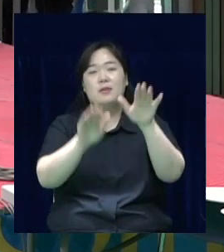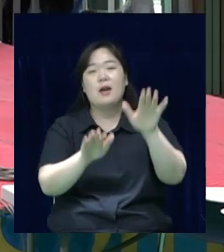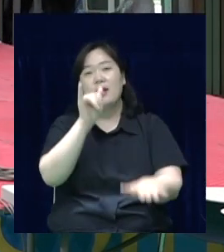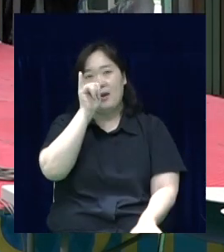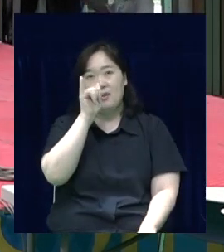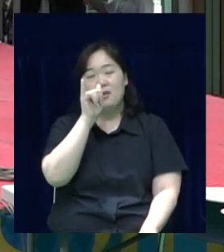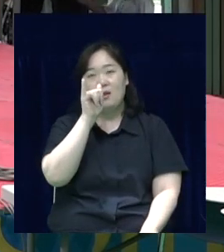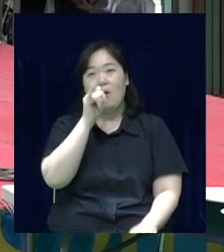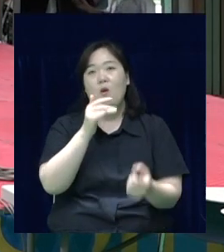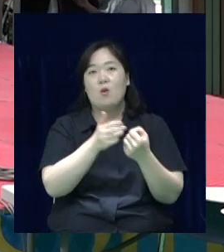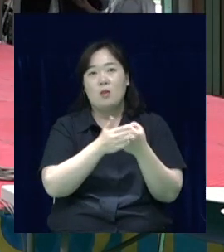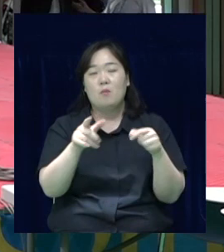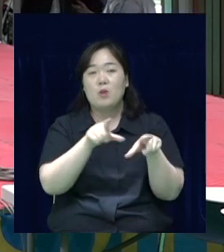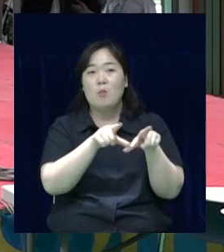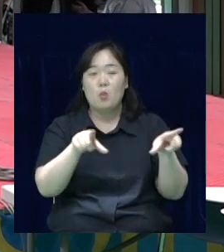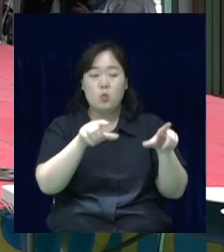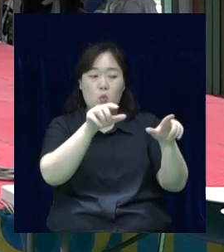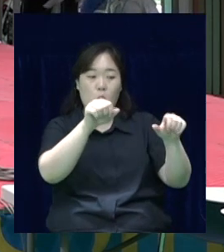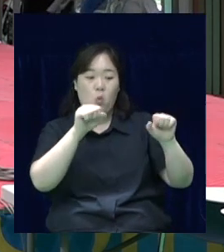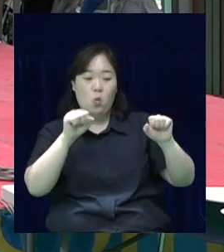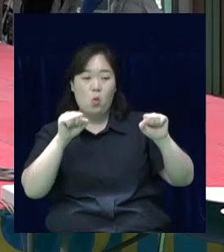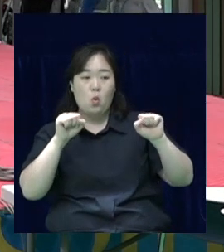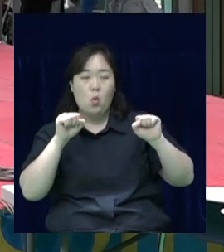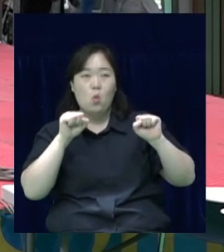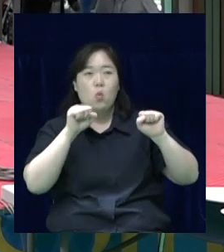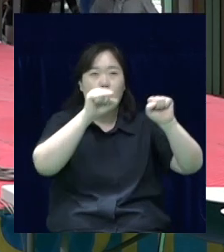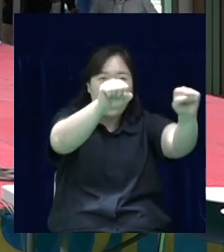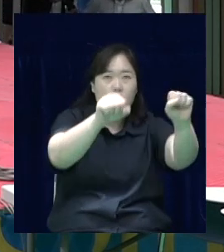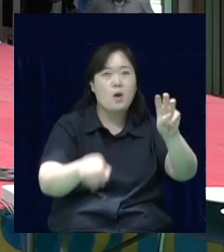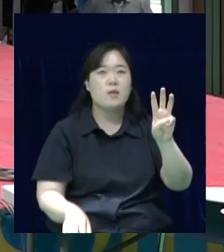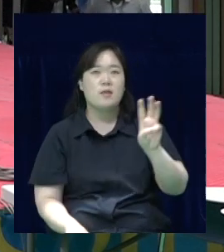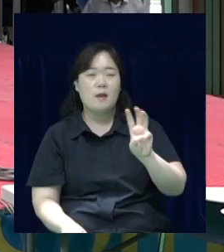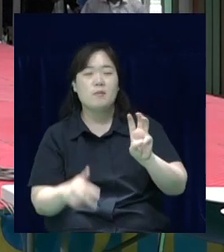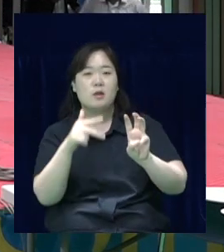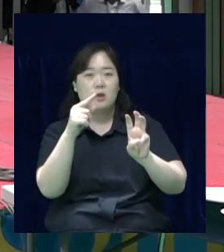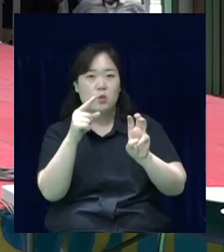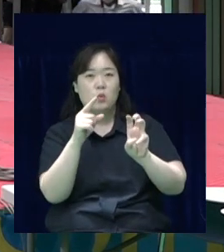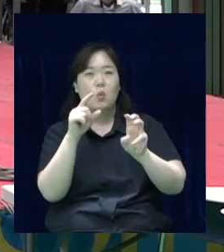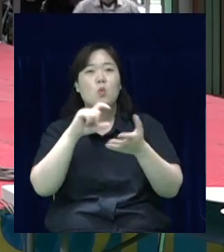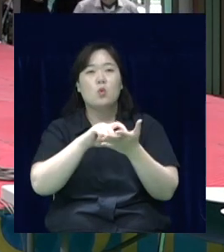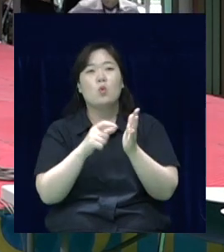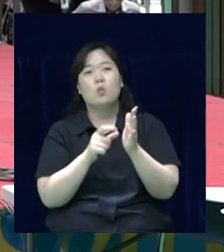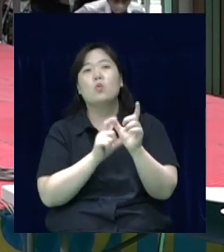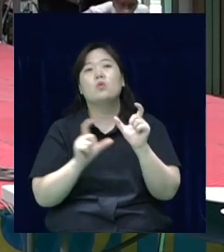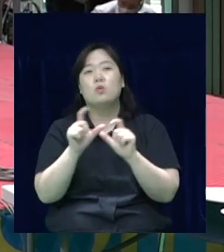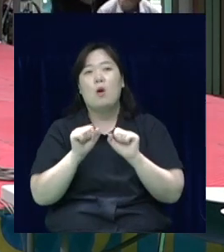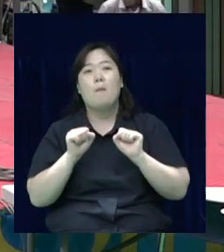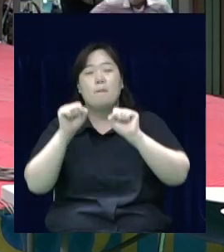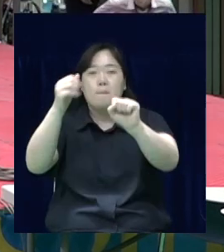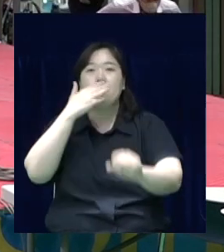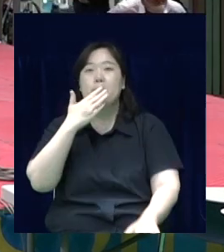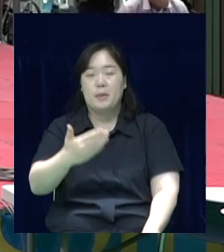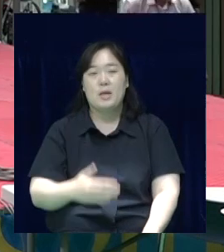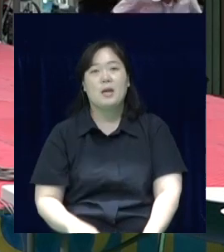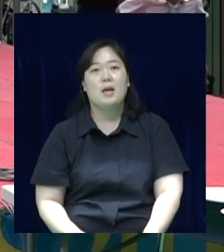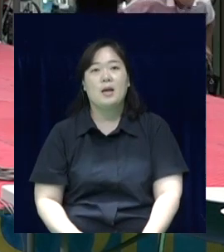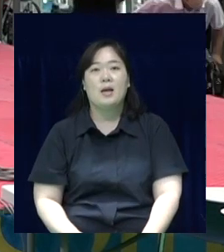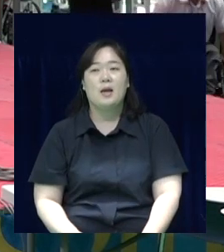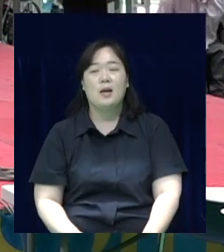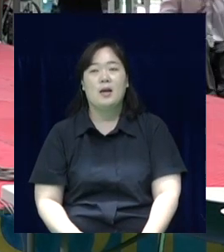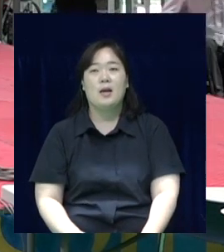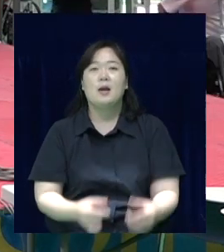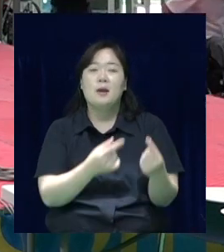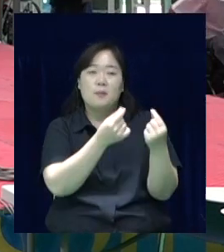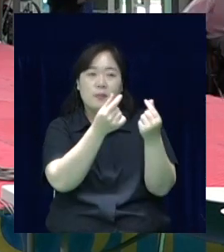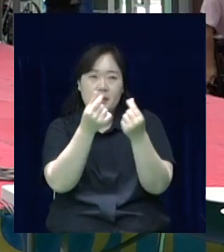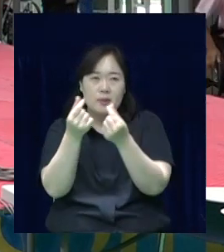선수들이 보통 웨이트리프팅에서 한 30kg 정도 더 드신다 보시면 됩니다. 네, 그렇습니다. 뭐 일반 역도도 약간 비슷한 그런 종목들이